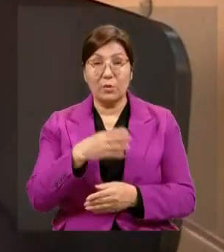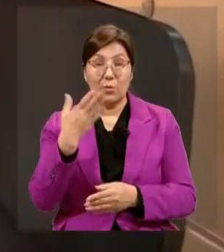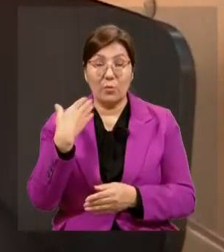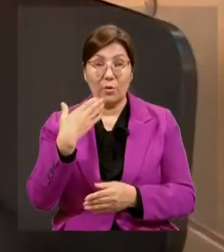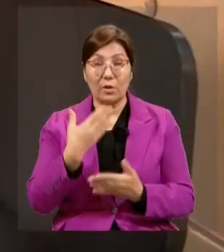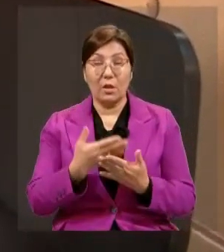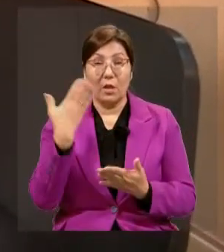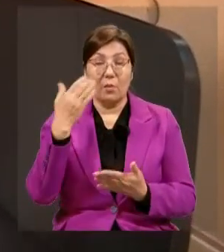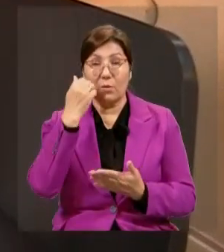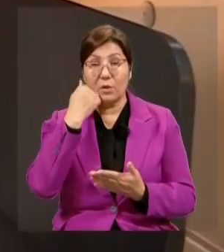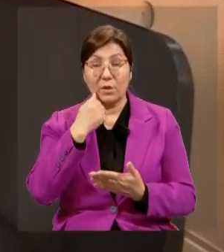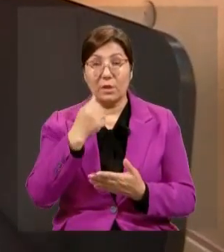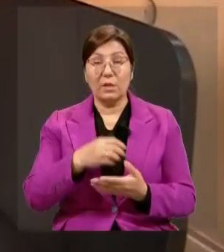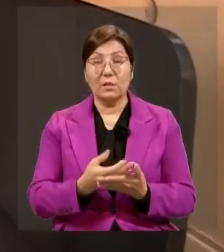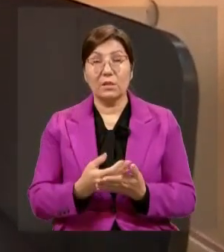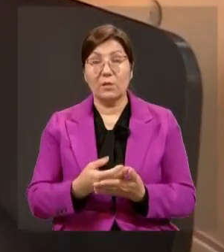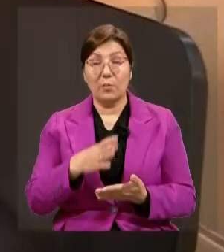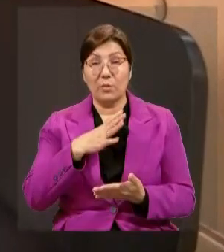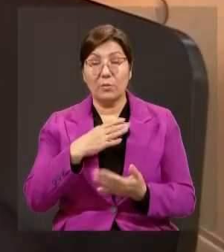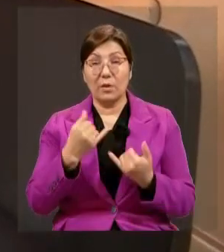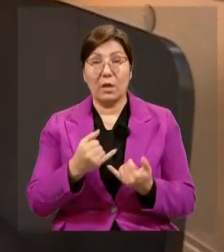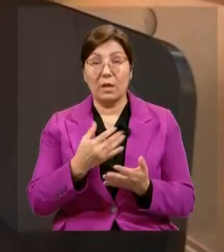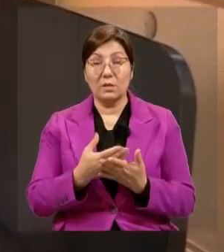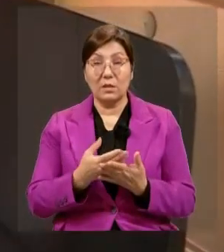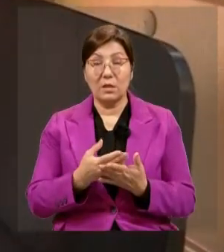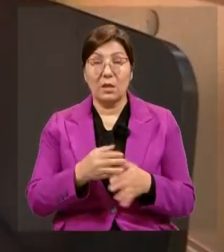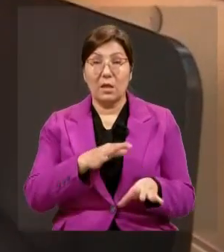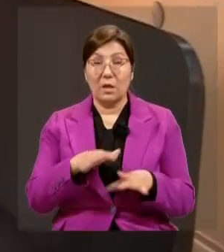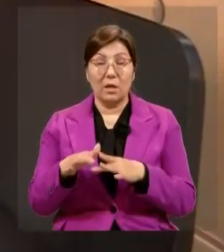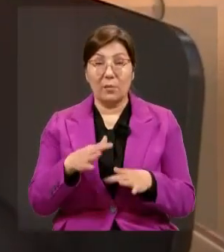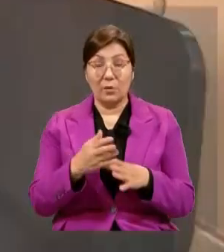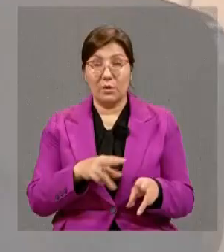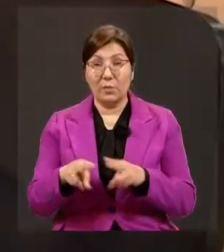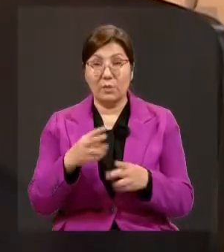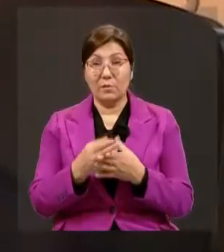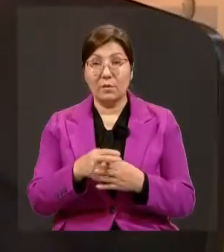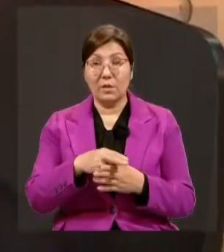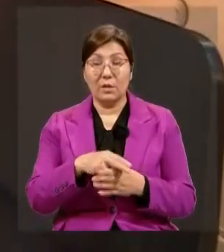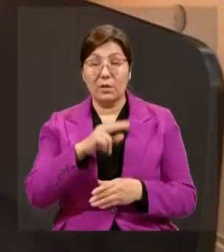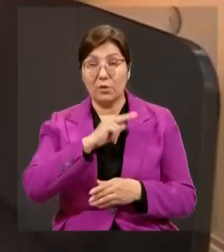Бұрын ескі комбайндарды жүргізсе, қазір компьютермен бақылаймыз. Жұмысты әлдеқайда